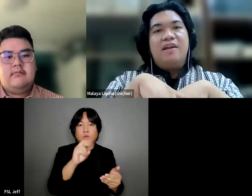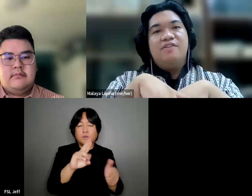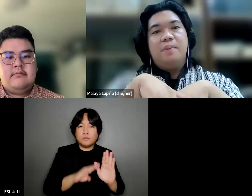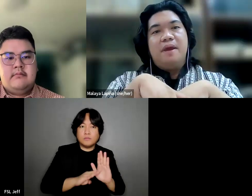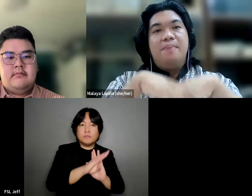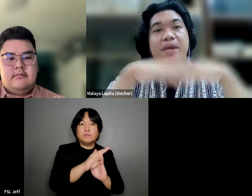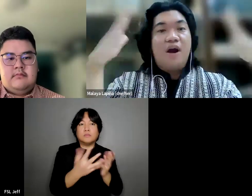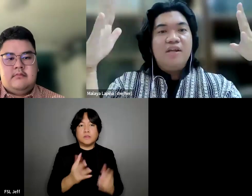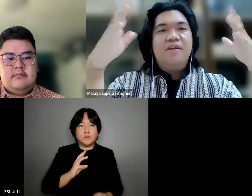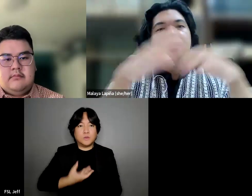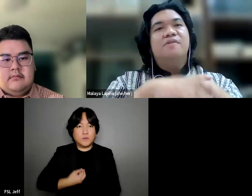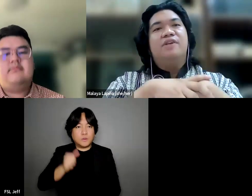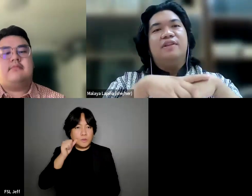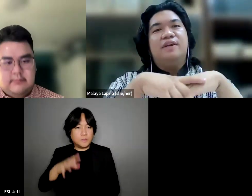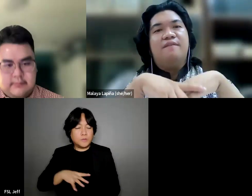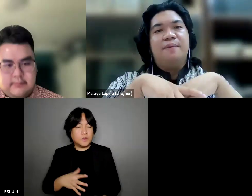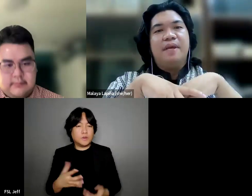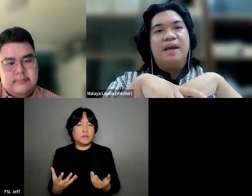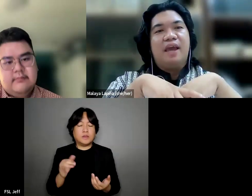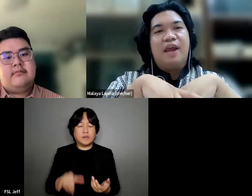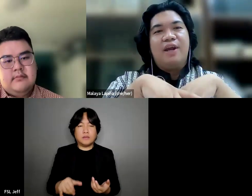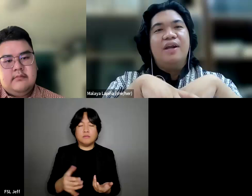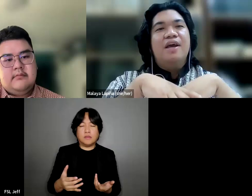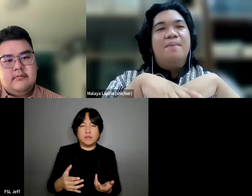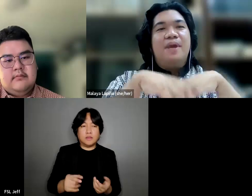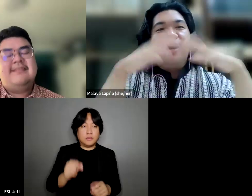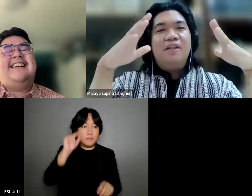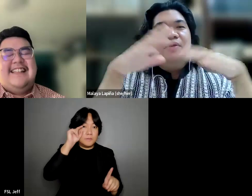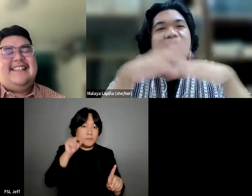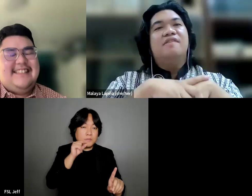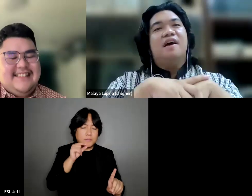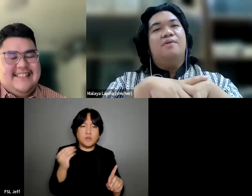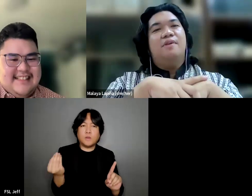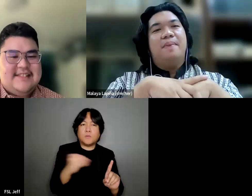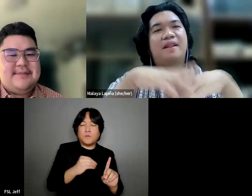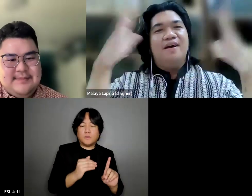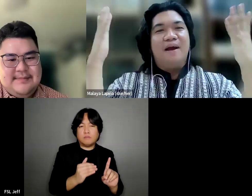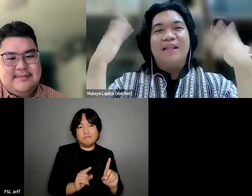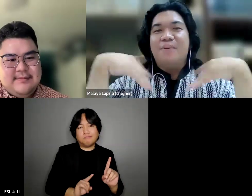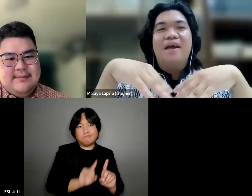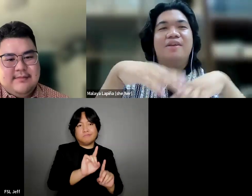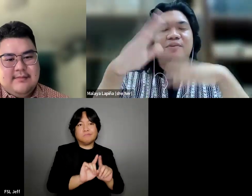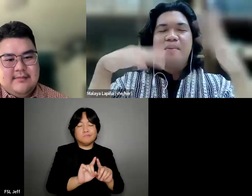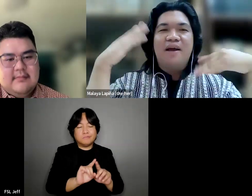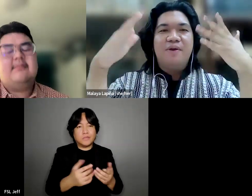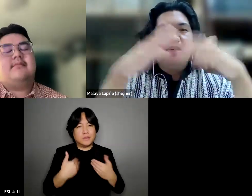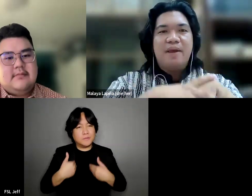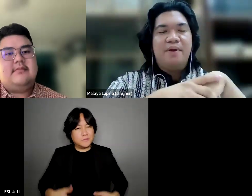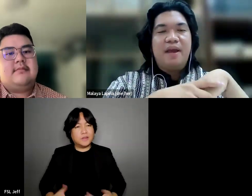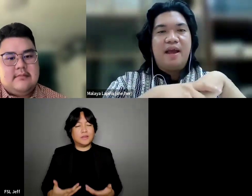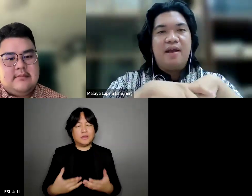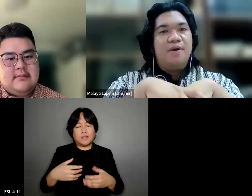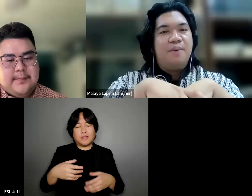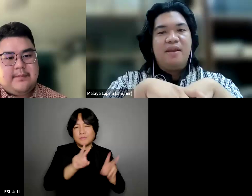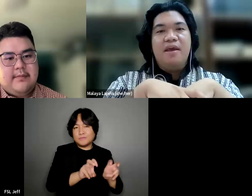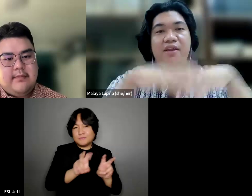mga trans women beyond dun sa gender affirming care, beyond dun sa usapin ng katawan. No? So